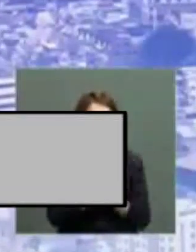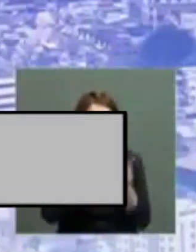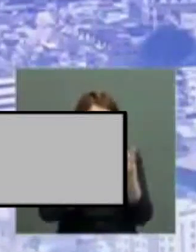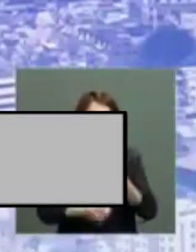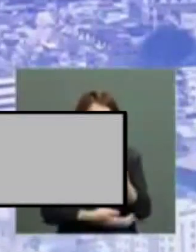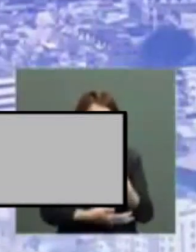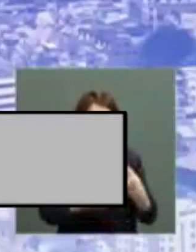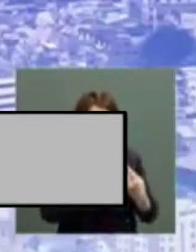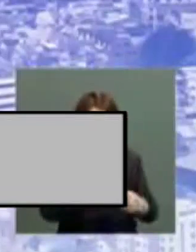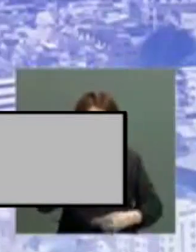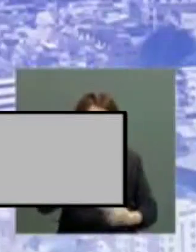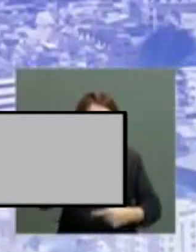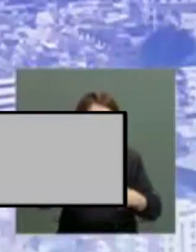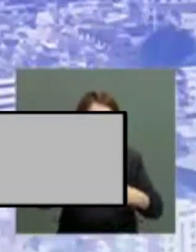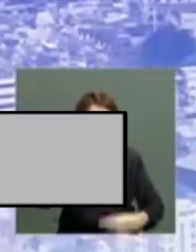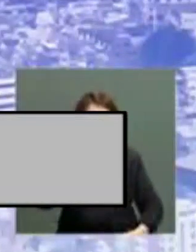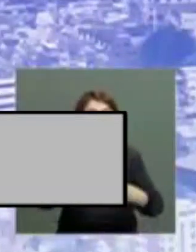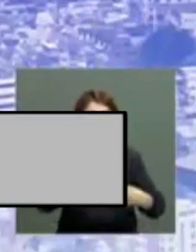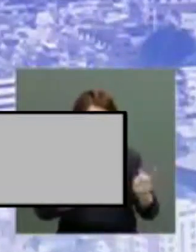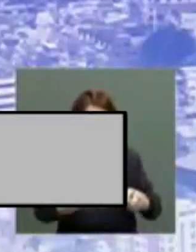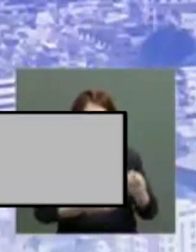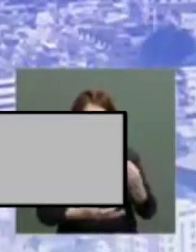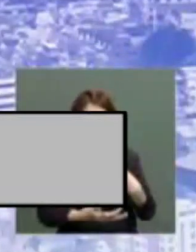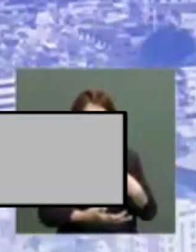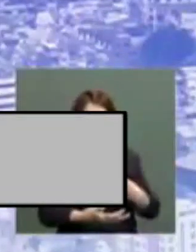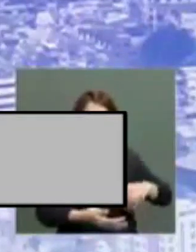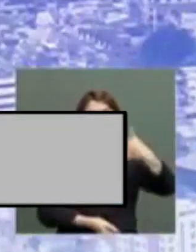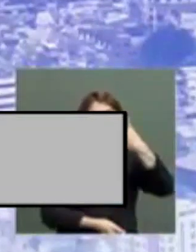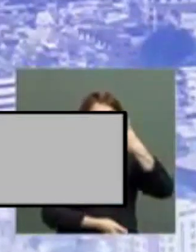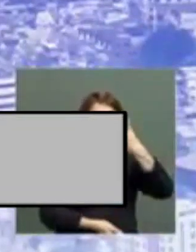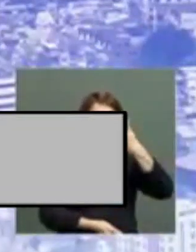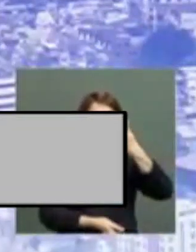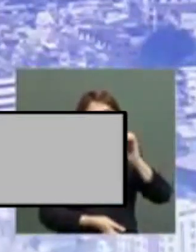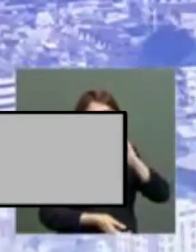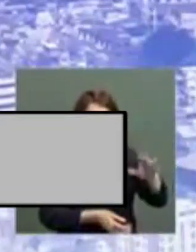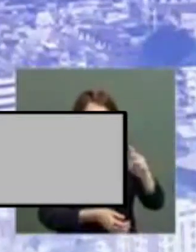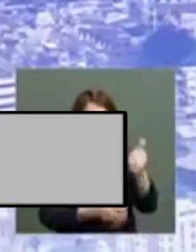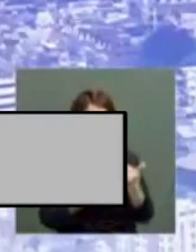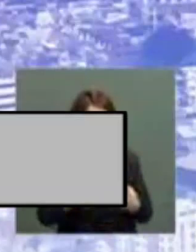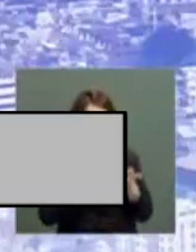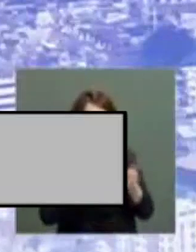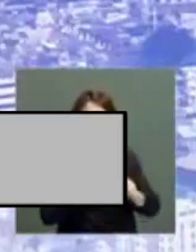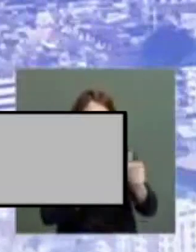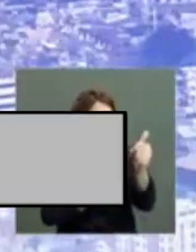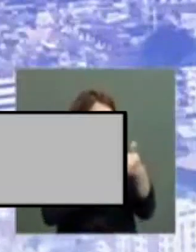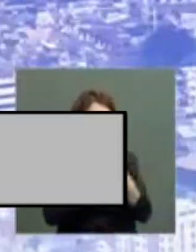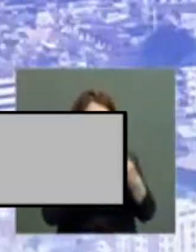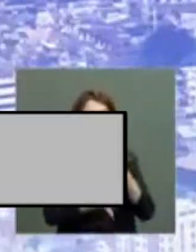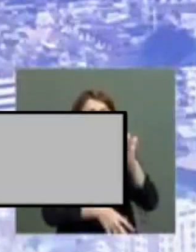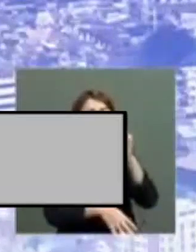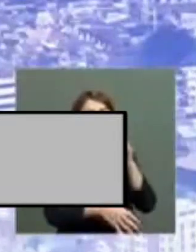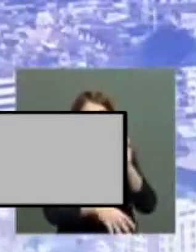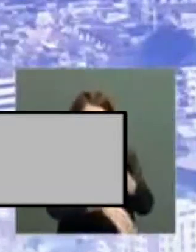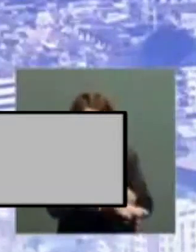แต่อันนึงที่กระทรวงสาธารณสุขแถลงวันนี้ที่น่าสนใจคือเรื่องเกณฑ์ของคนที่เข้าข่ายต้องตรว